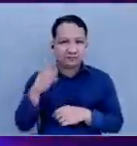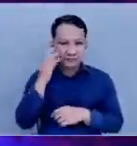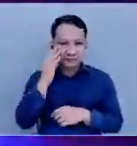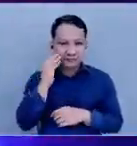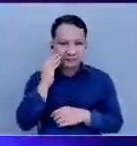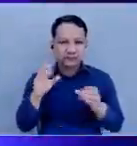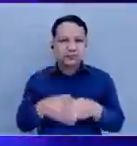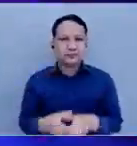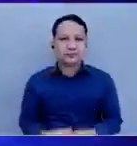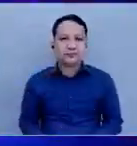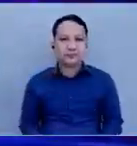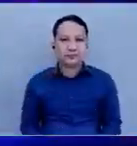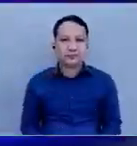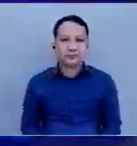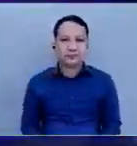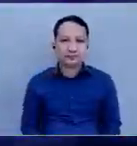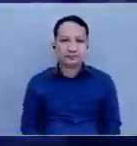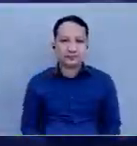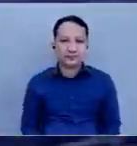Okay. Sino yung anak ng Sexbomb